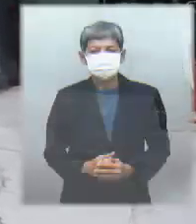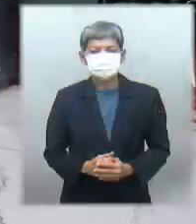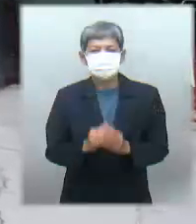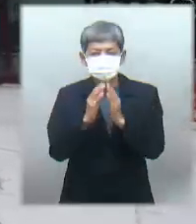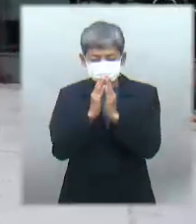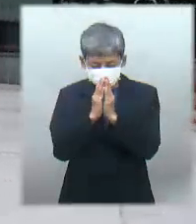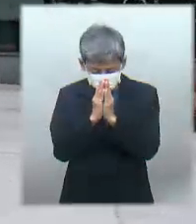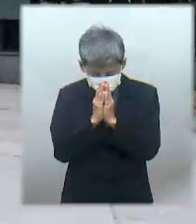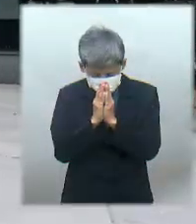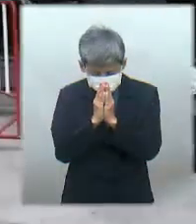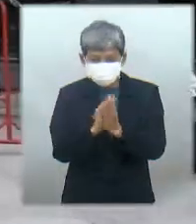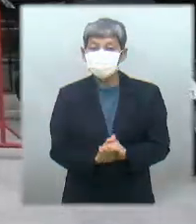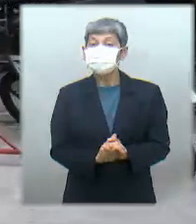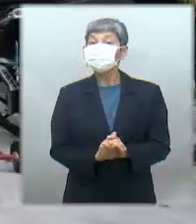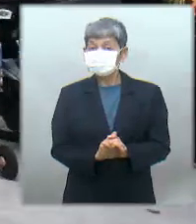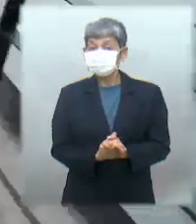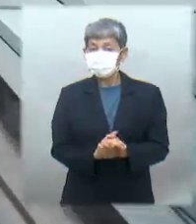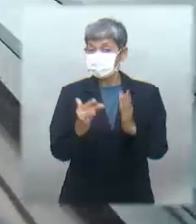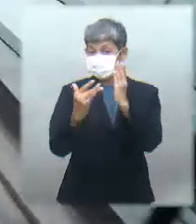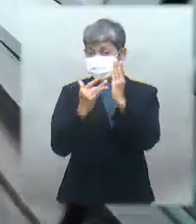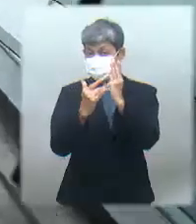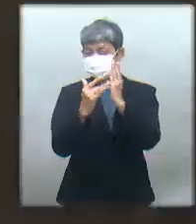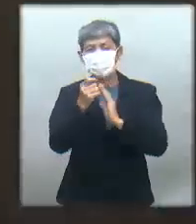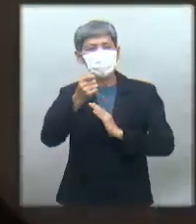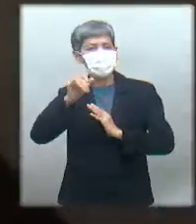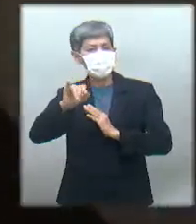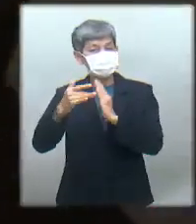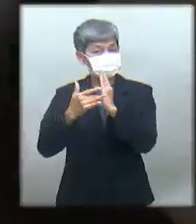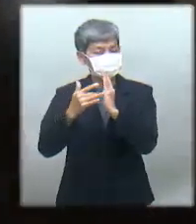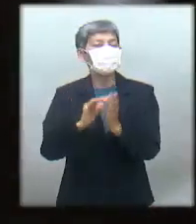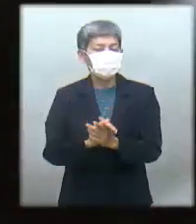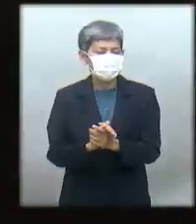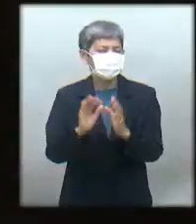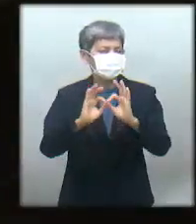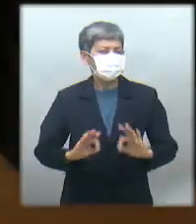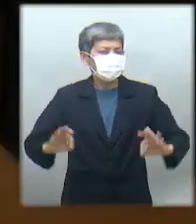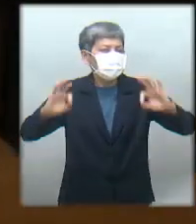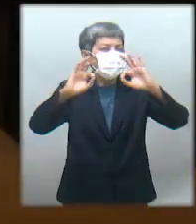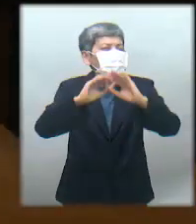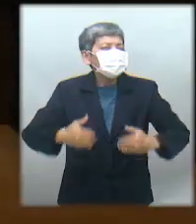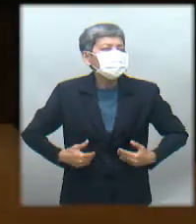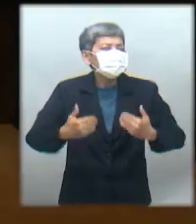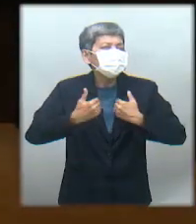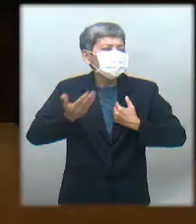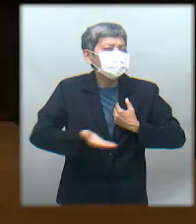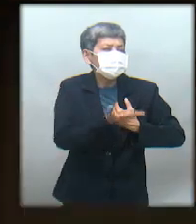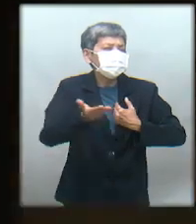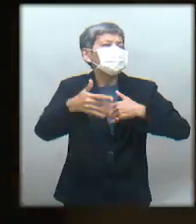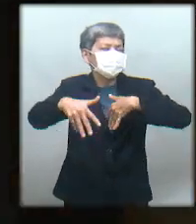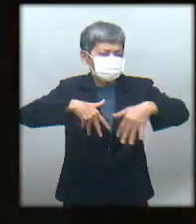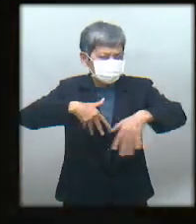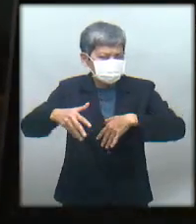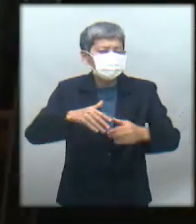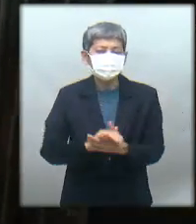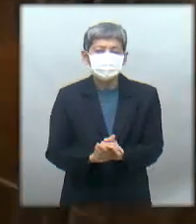สวัดีค่คผู้ชมต้องบอกว่าเทคโนโยี AI นั้นนี้เป็นส่ที่สำคญมากกับการใช้ชีวิตของผู้คนใสงคมนะคะ